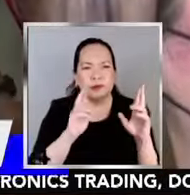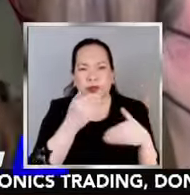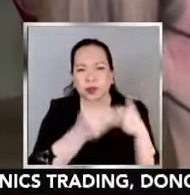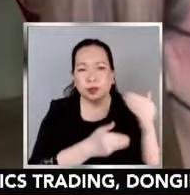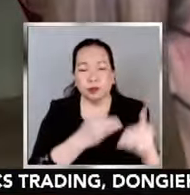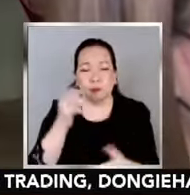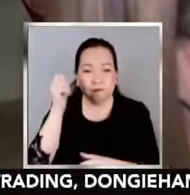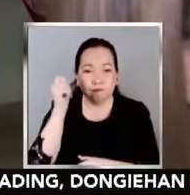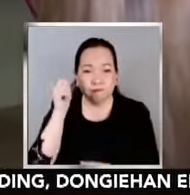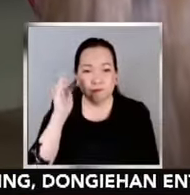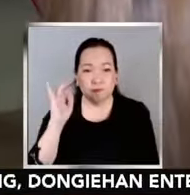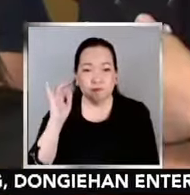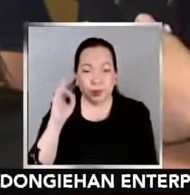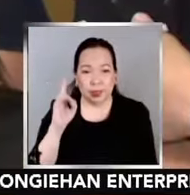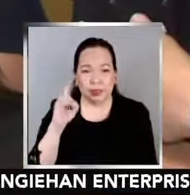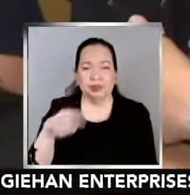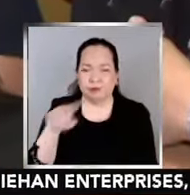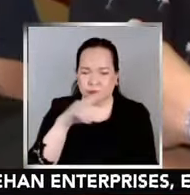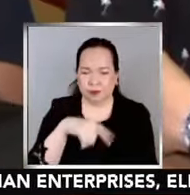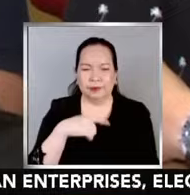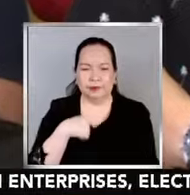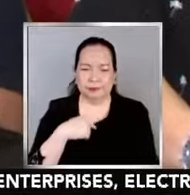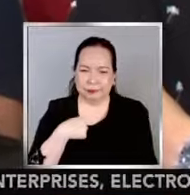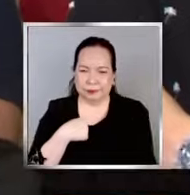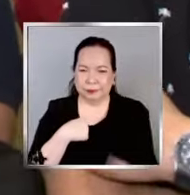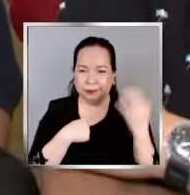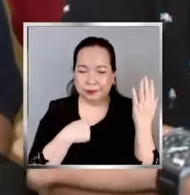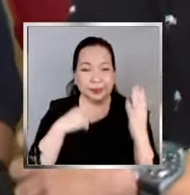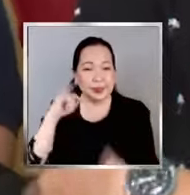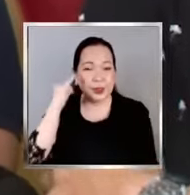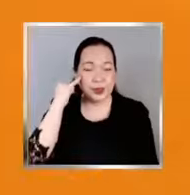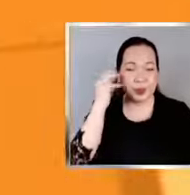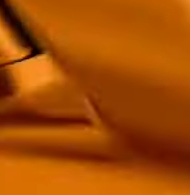GMA Integrated News, Joseph Morong, Nakatutok 24 Oras.